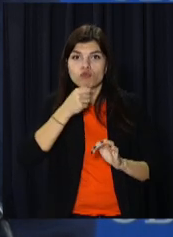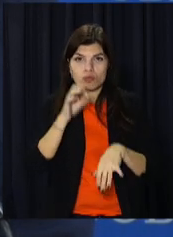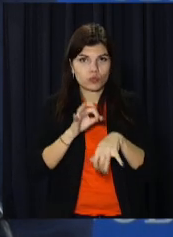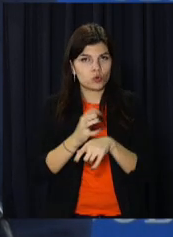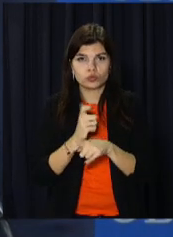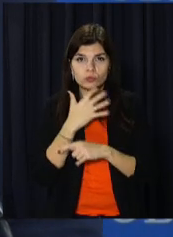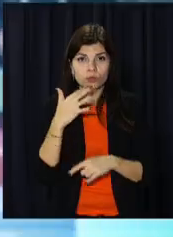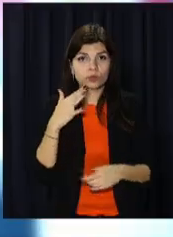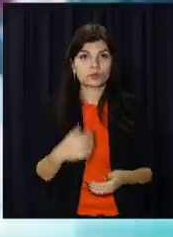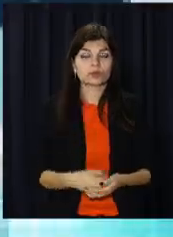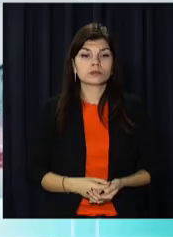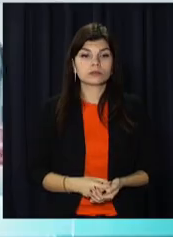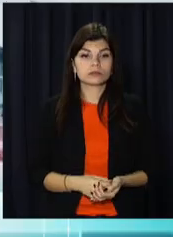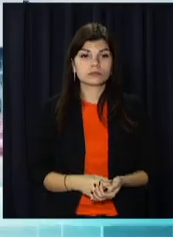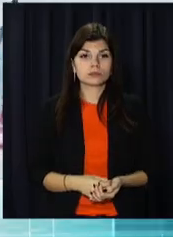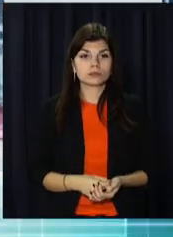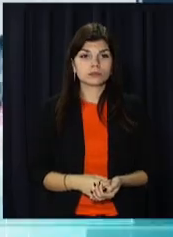відмічаємо.